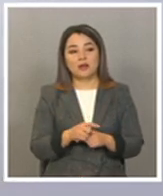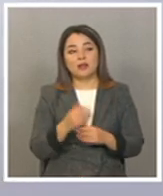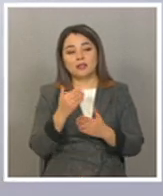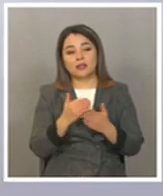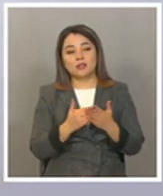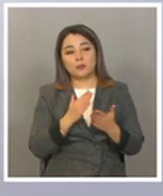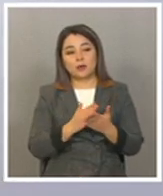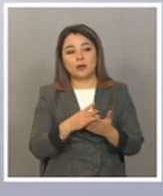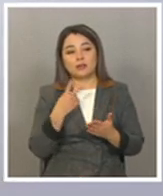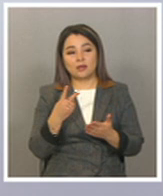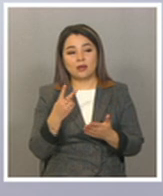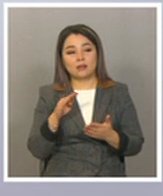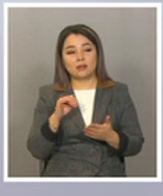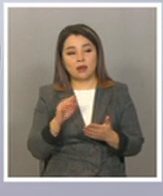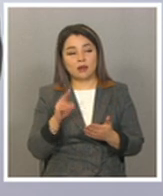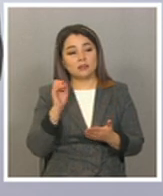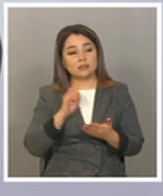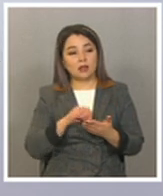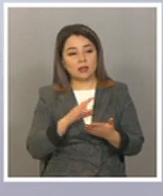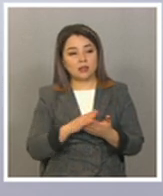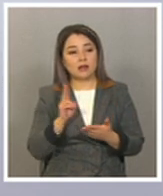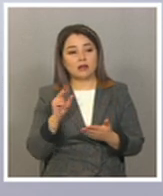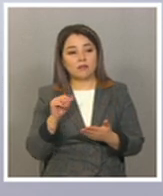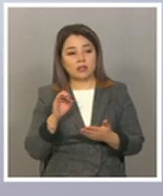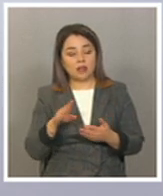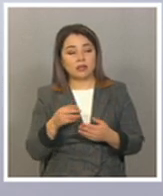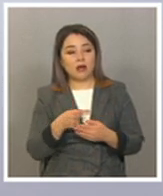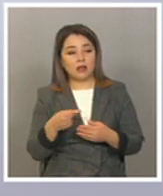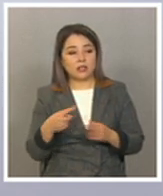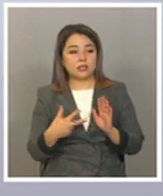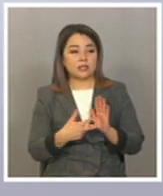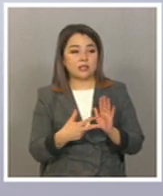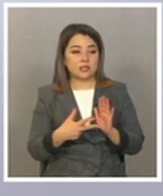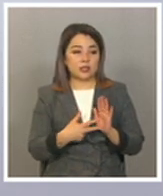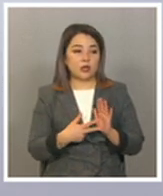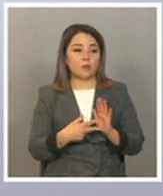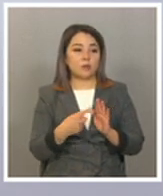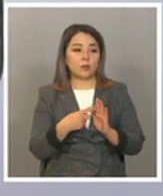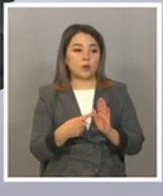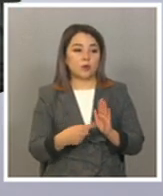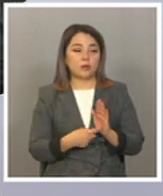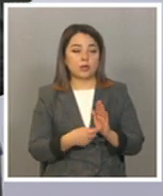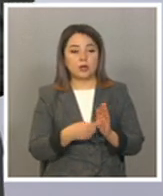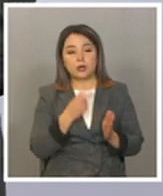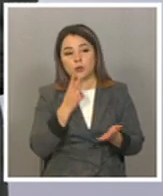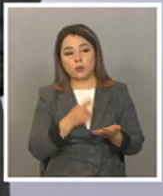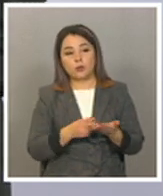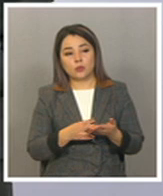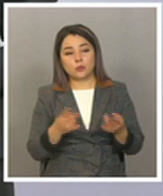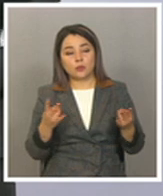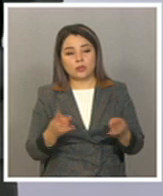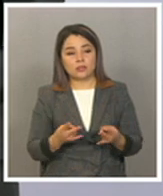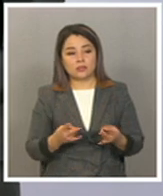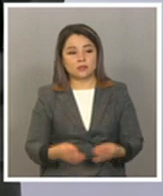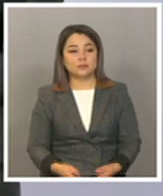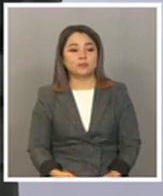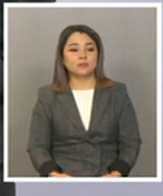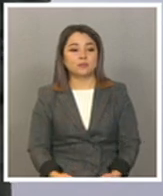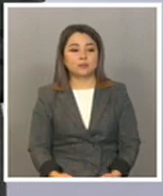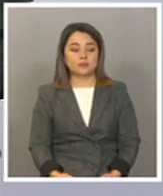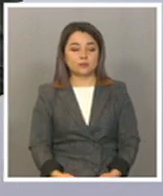2 тақ санның квадраттарының айырмасы 8-ге бөлінетін көрсетіңіз.